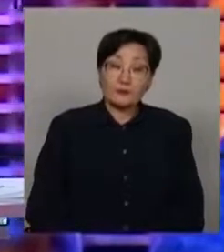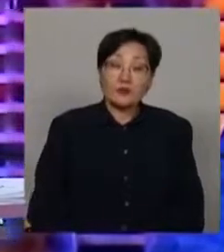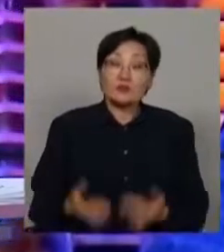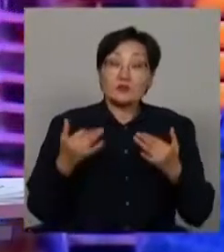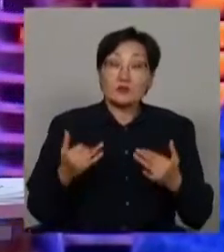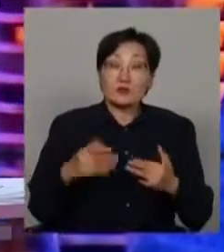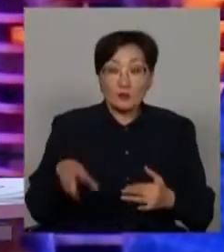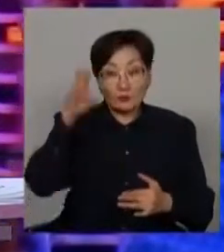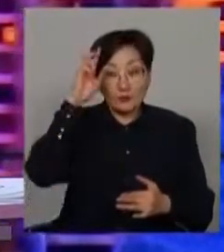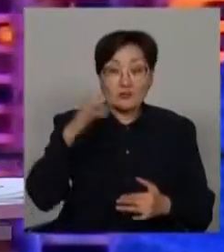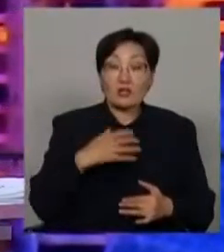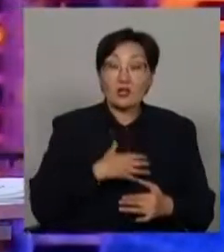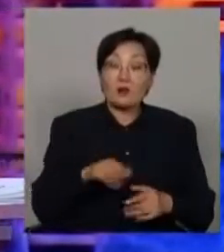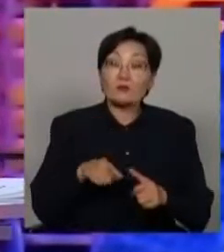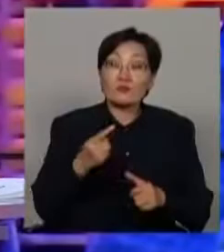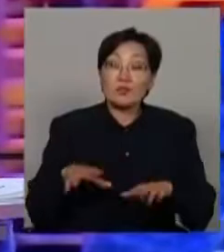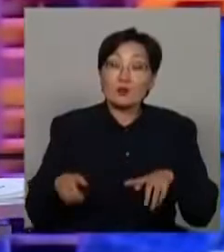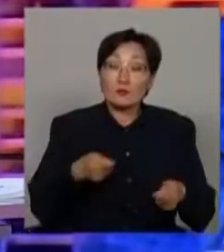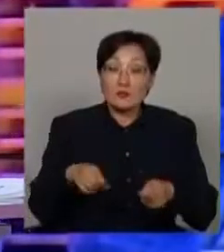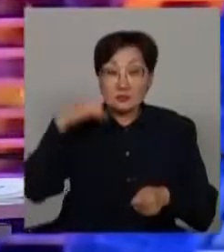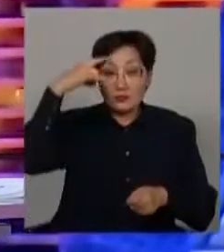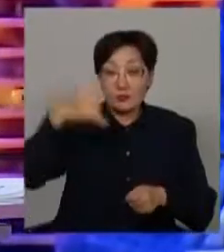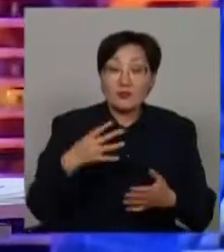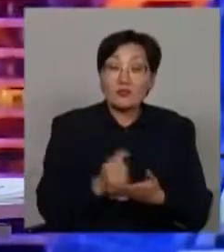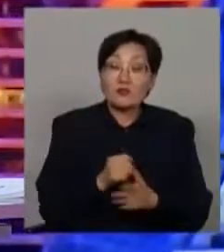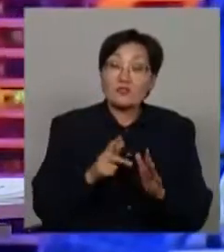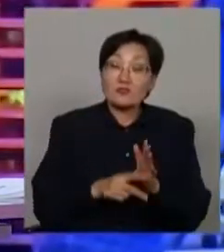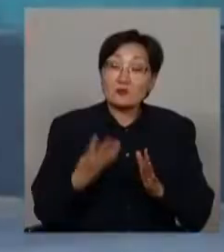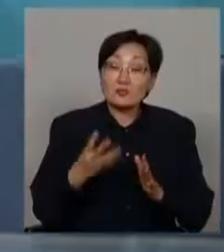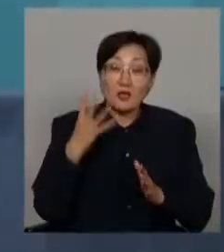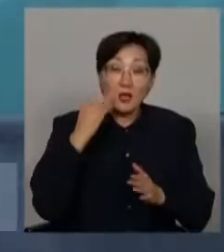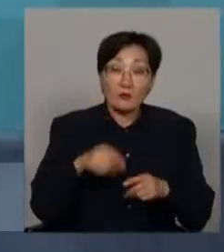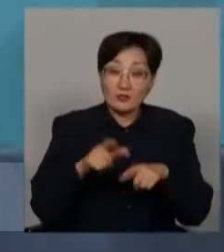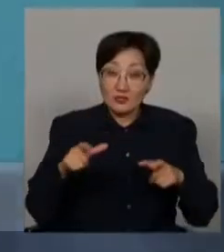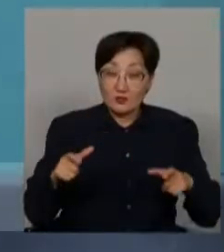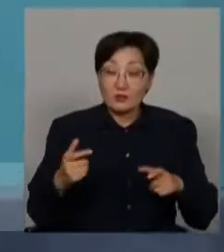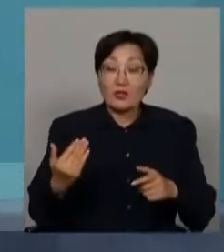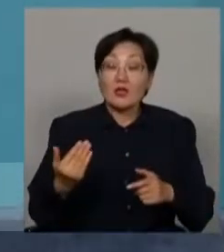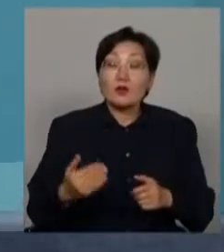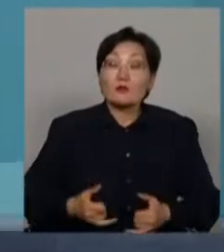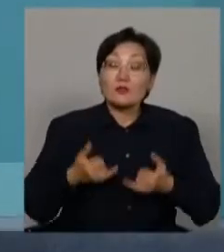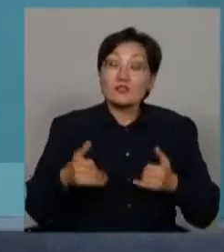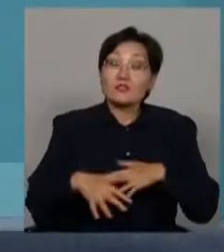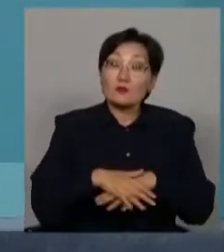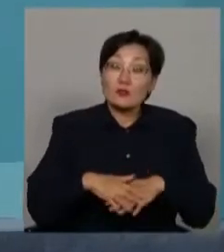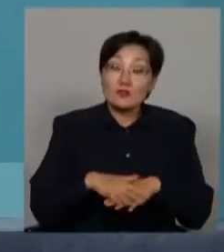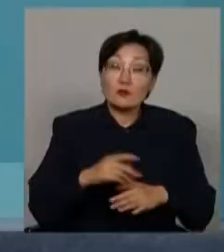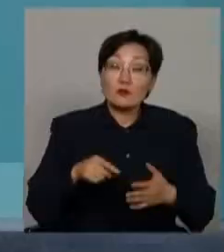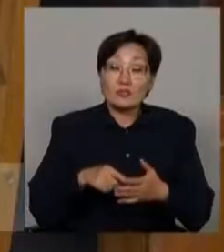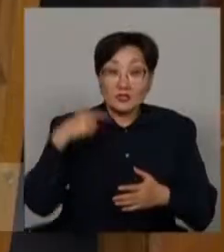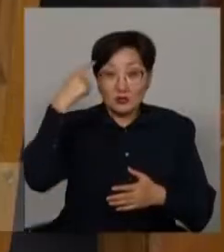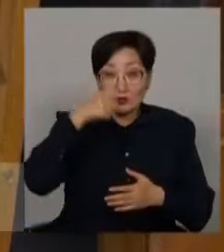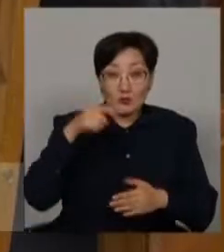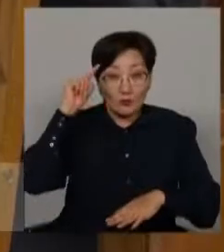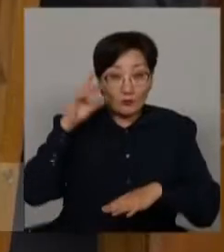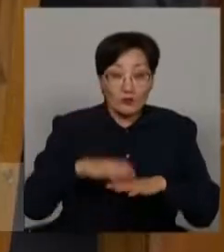Сегодня же госнаграды от имени президента Казахстана удостоились 84 алматинца. Их почетным жителям мегаполиса вручил лично аким